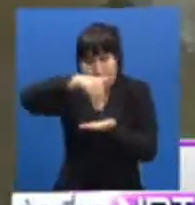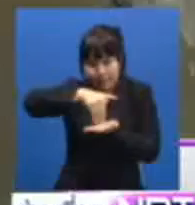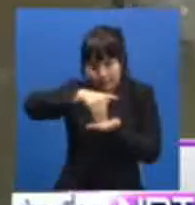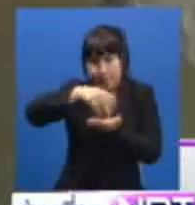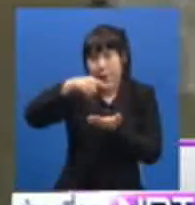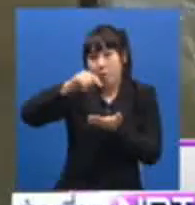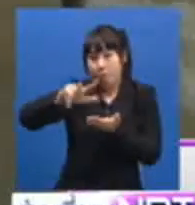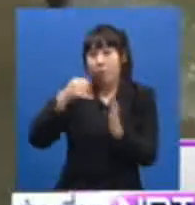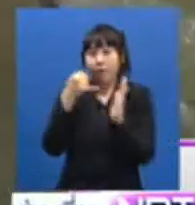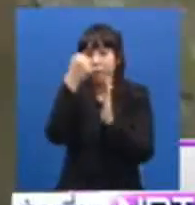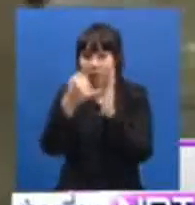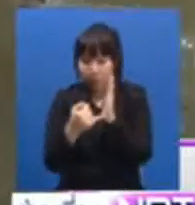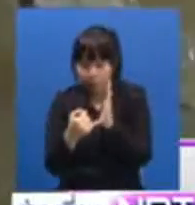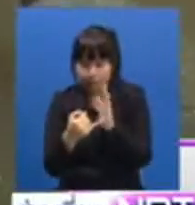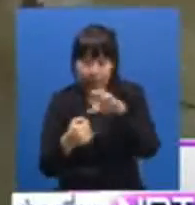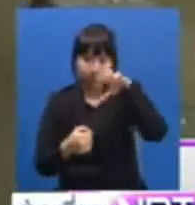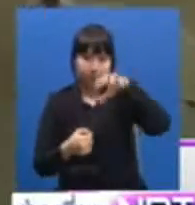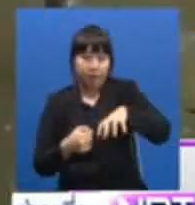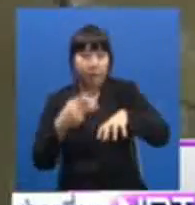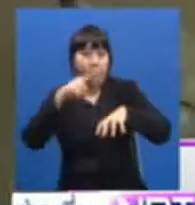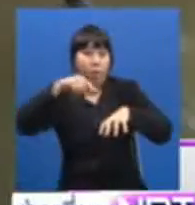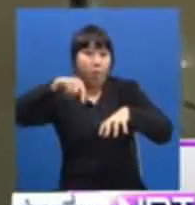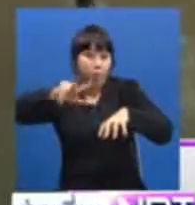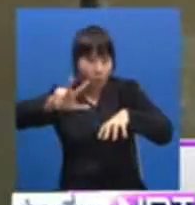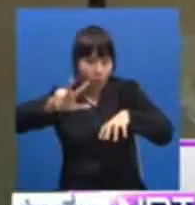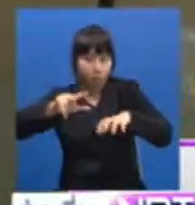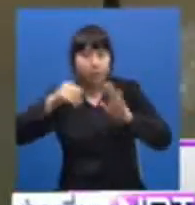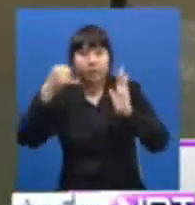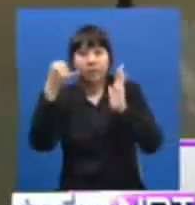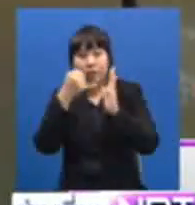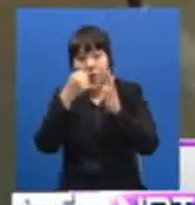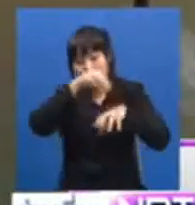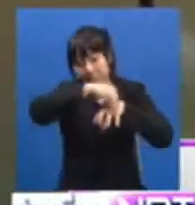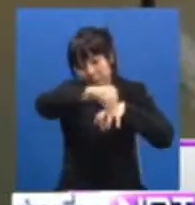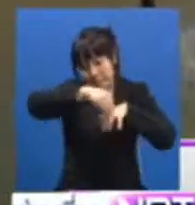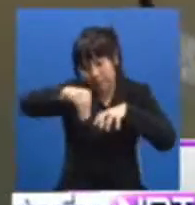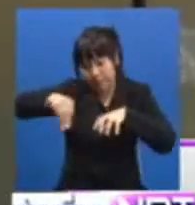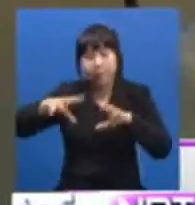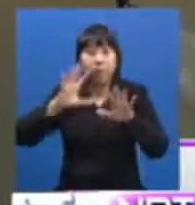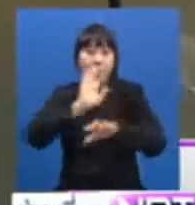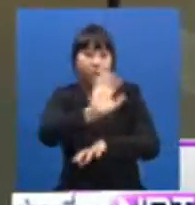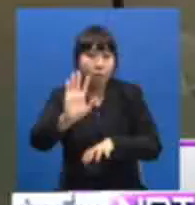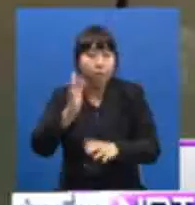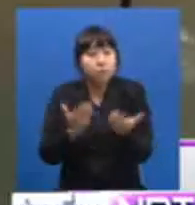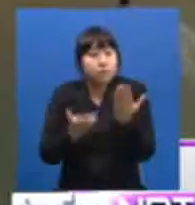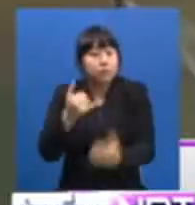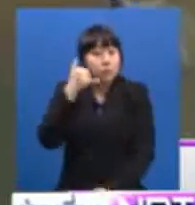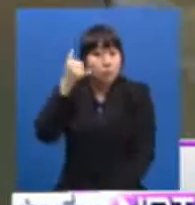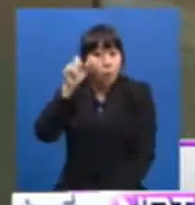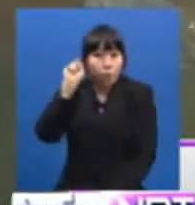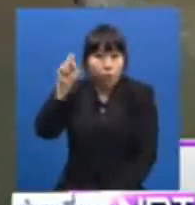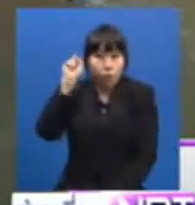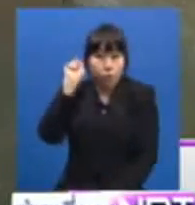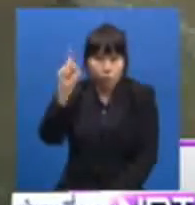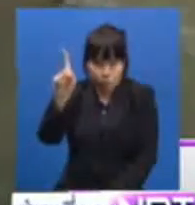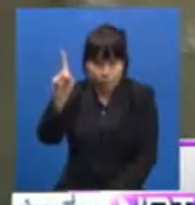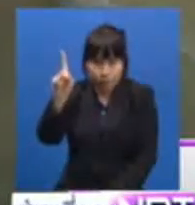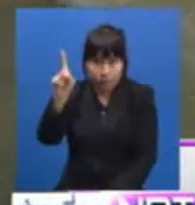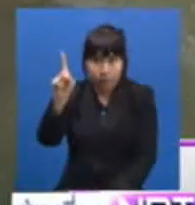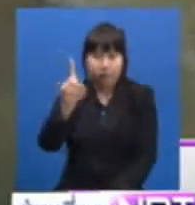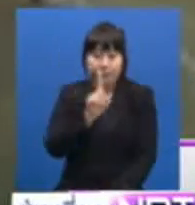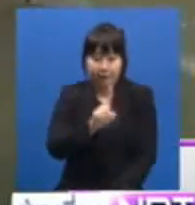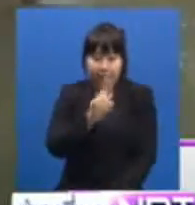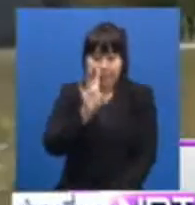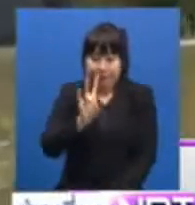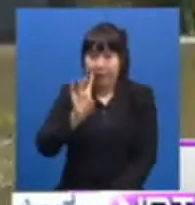ธรณะภั จังหวด สาขาในพื้นที่หรือว่าโทรสายด่วนนิยหรับภัย